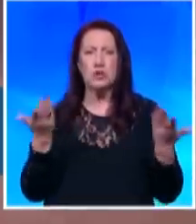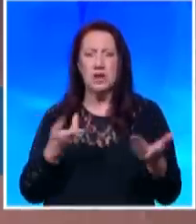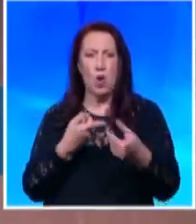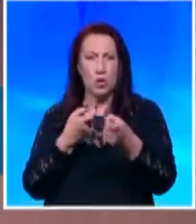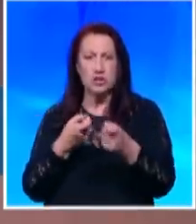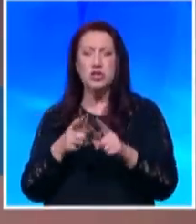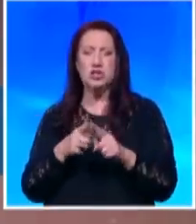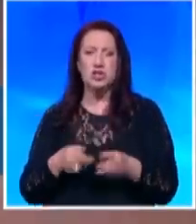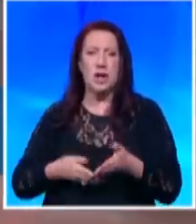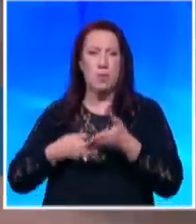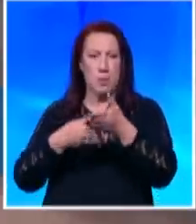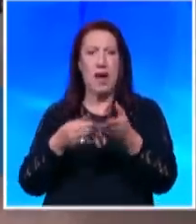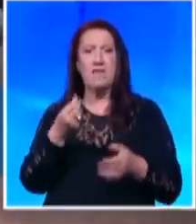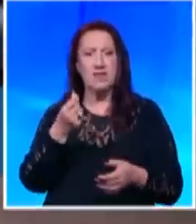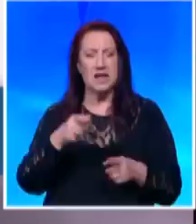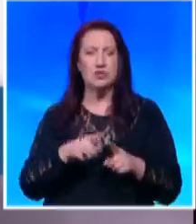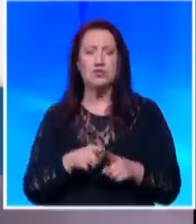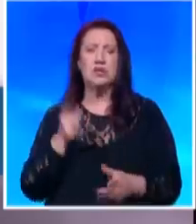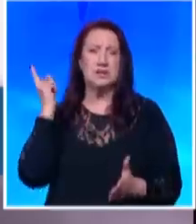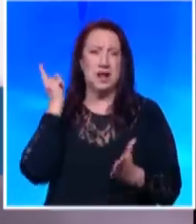ще наложи нови санкции на Москва.